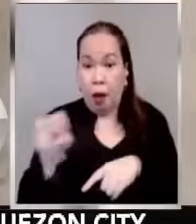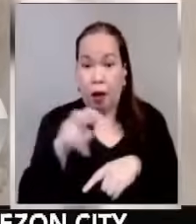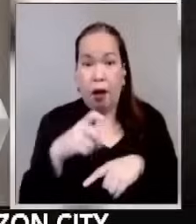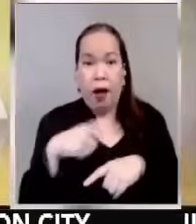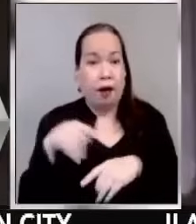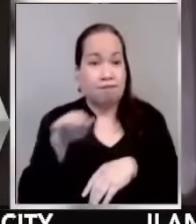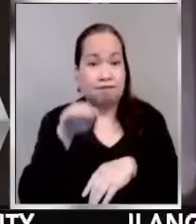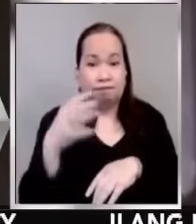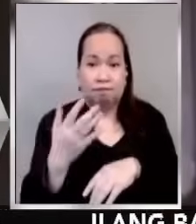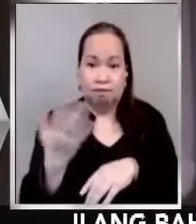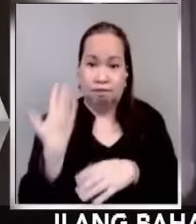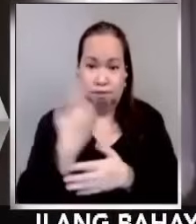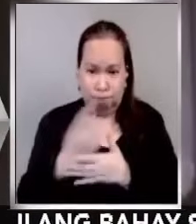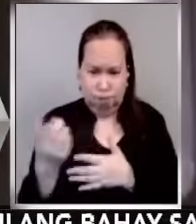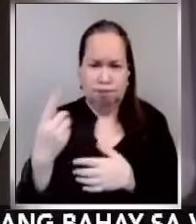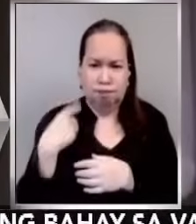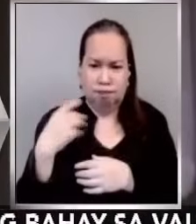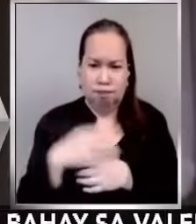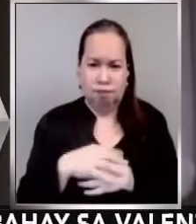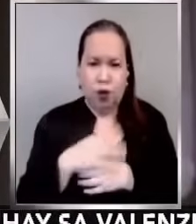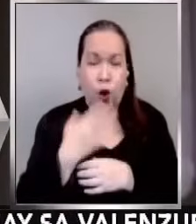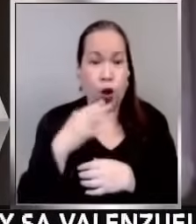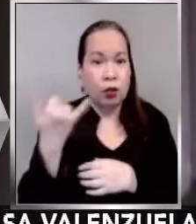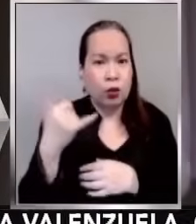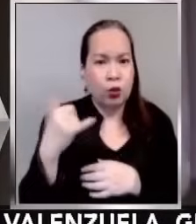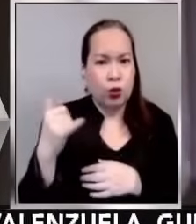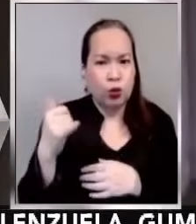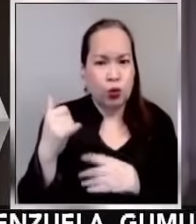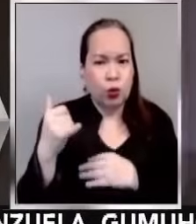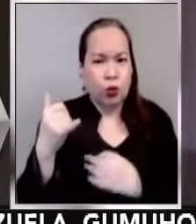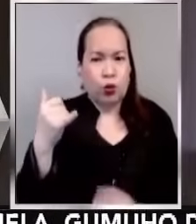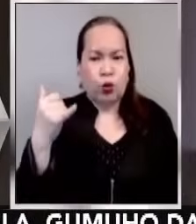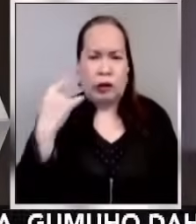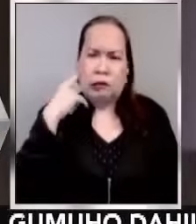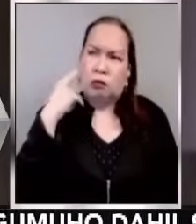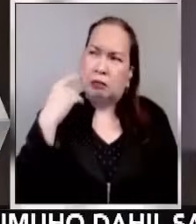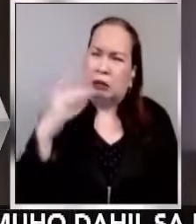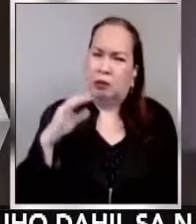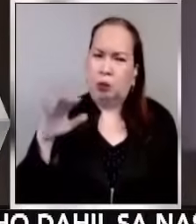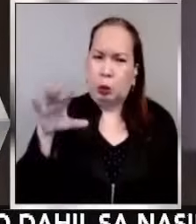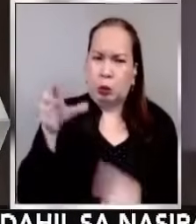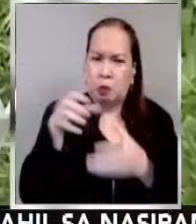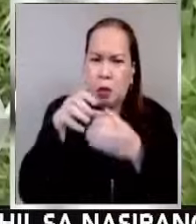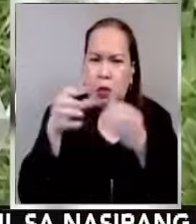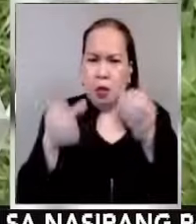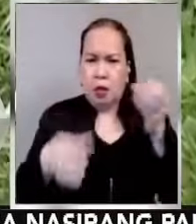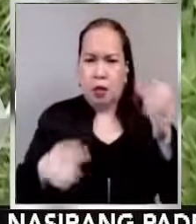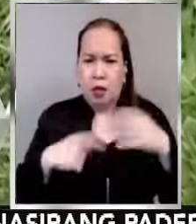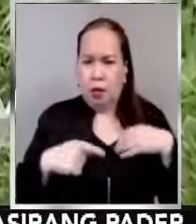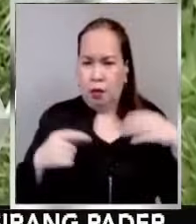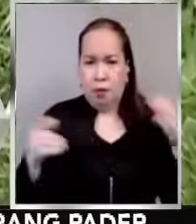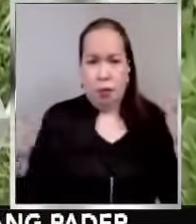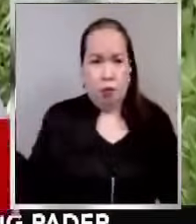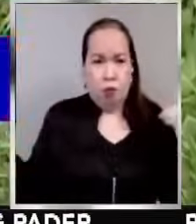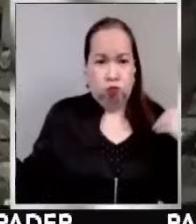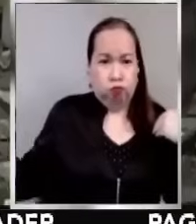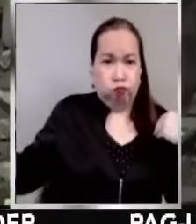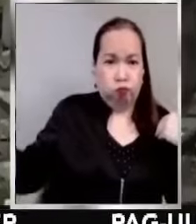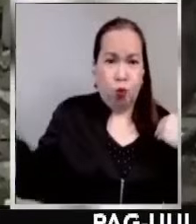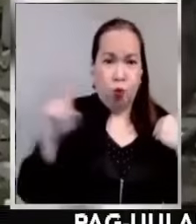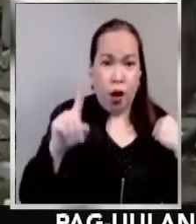nakaraang linggo. Yung dilaw na kulay niya, isawa siguro. Ang haba niya, isang dipat kalahat.